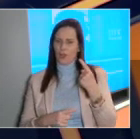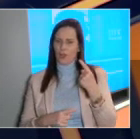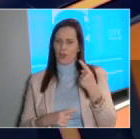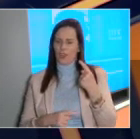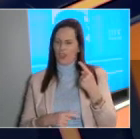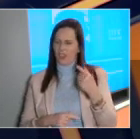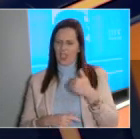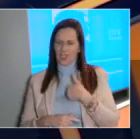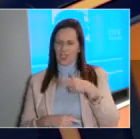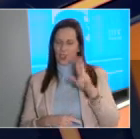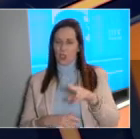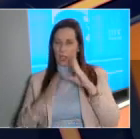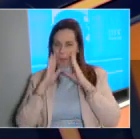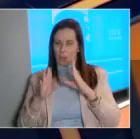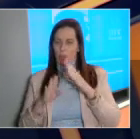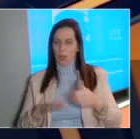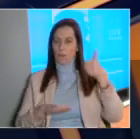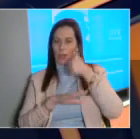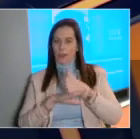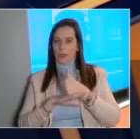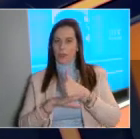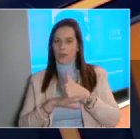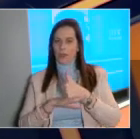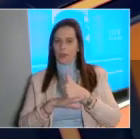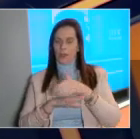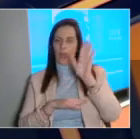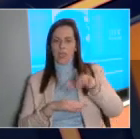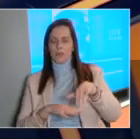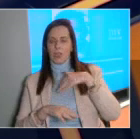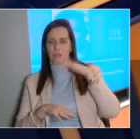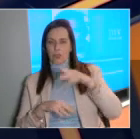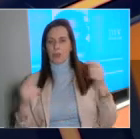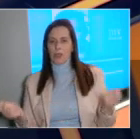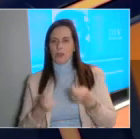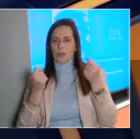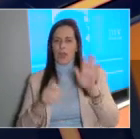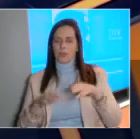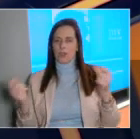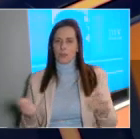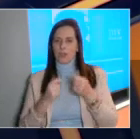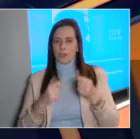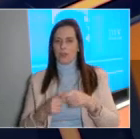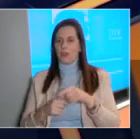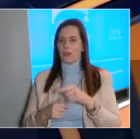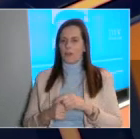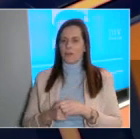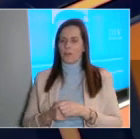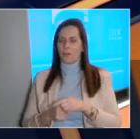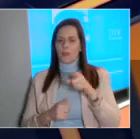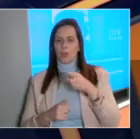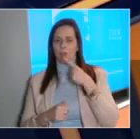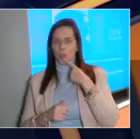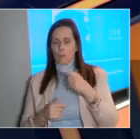לחתור. אצלנו יש נאמנות למנהיג. עזבי אותי מהסיסמה הזאת. כמו בנימין נתניהו, סליחה, את